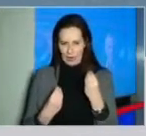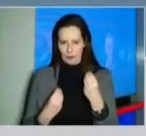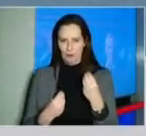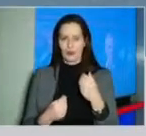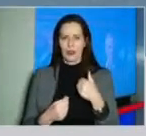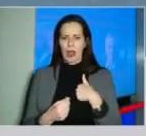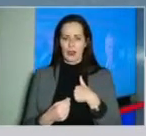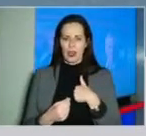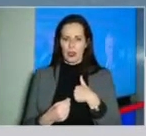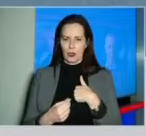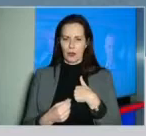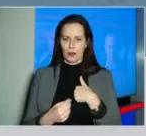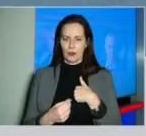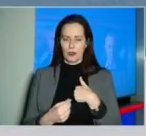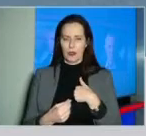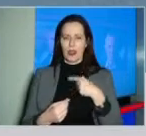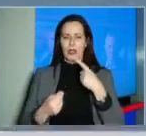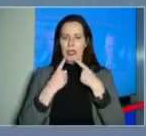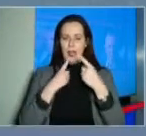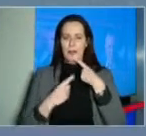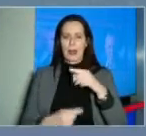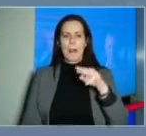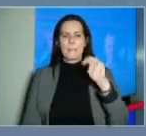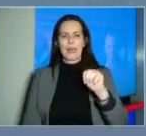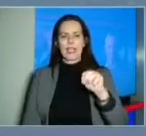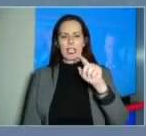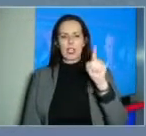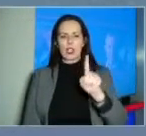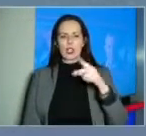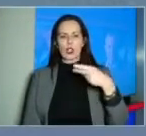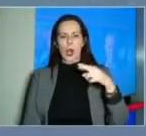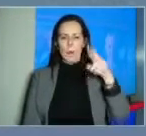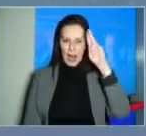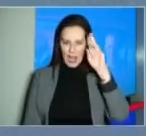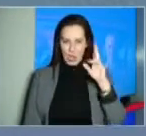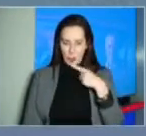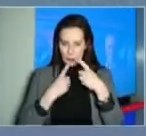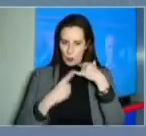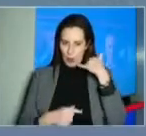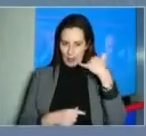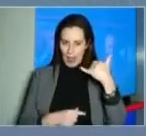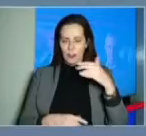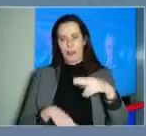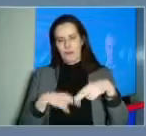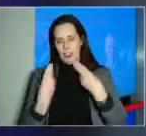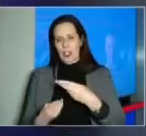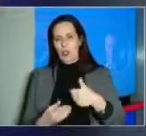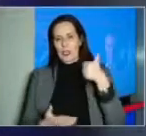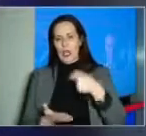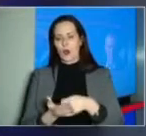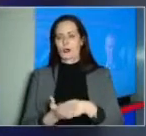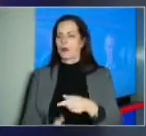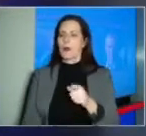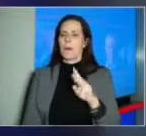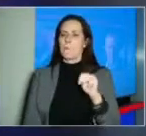אנחנו נדבר עם מיקי זוהר, שכבר נמצא על קו הטלפון, ונחזור לכחלון.